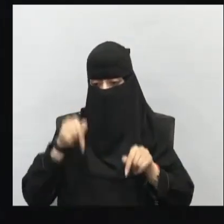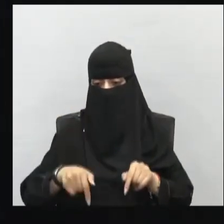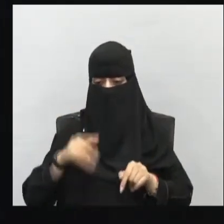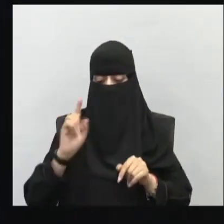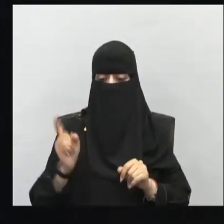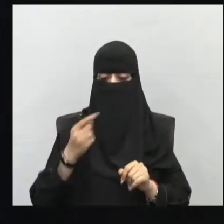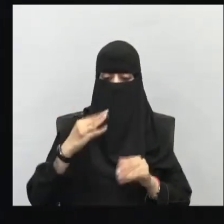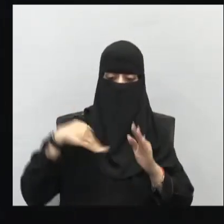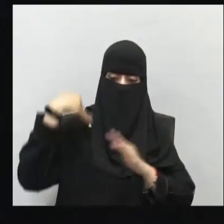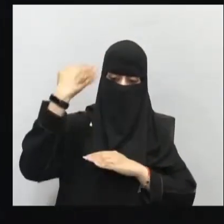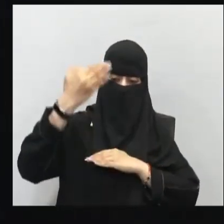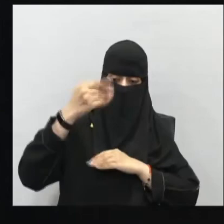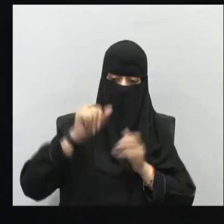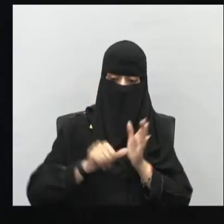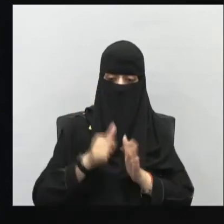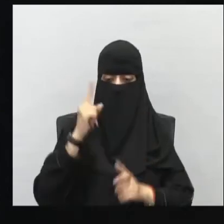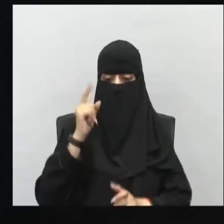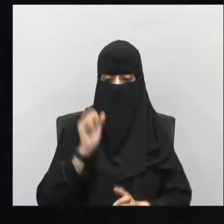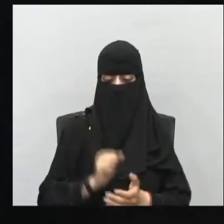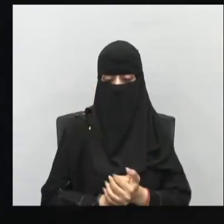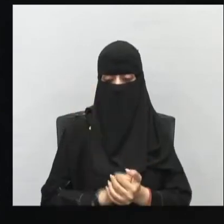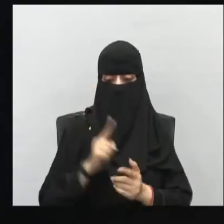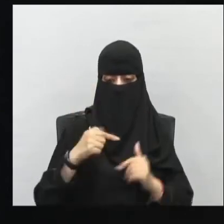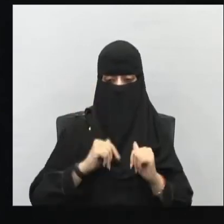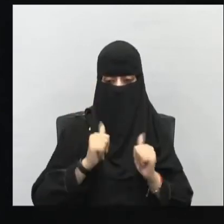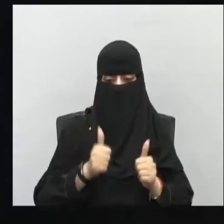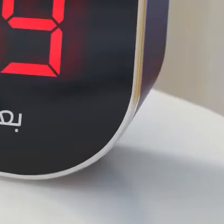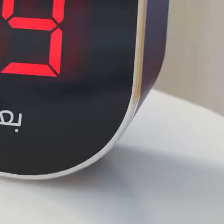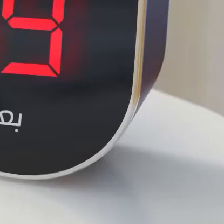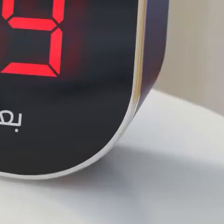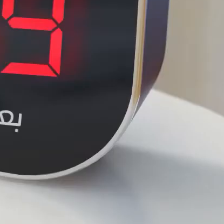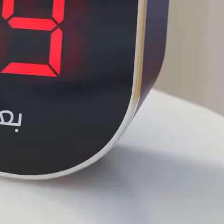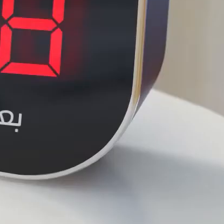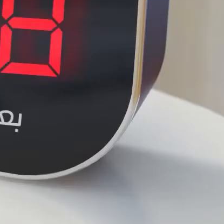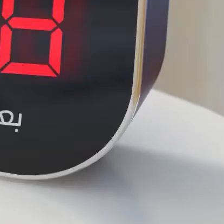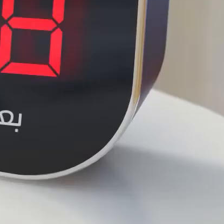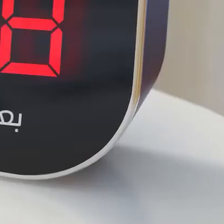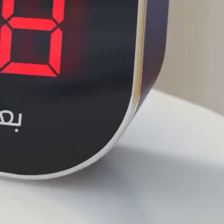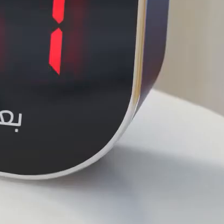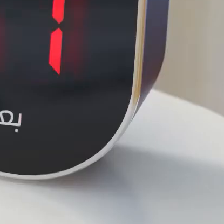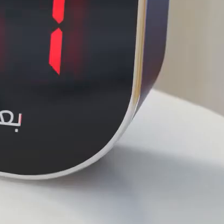أو ألقاكم في يوم دراسي جديد، فكونوا على أتم الاستعداد.